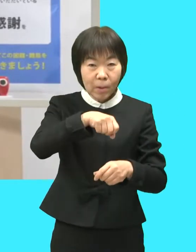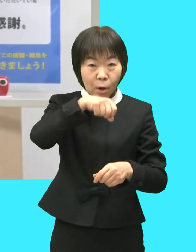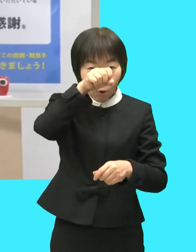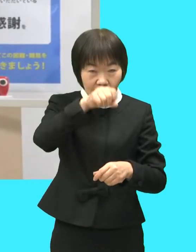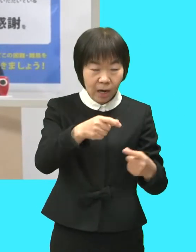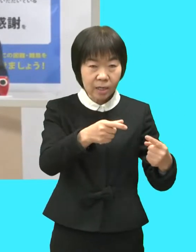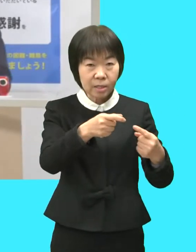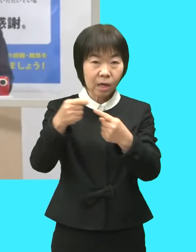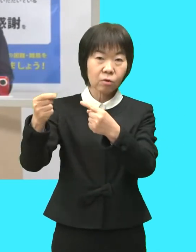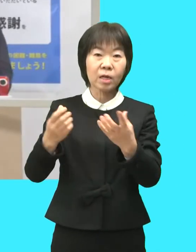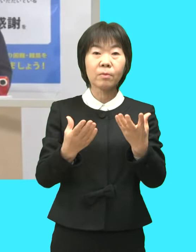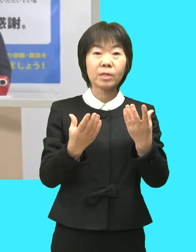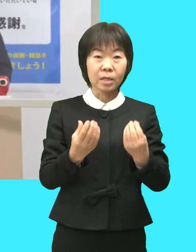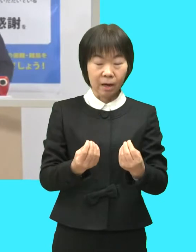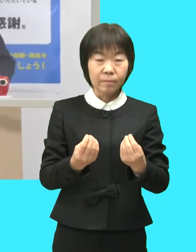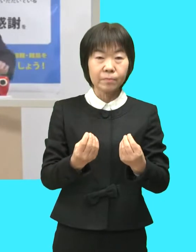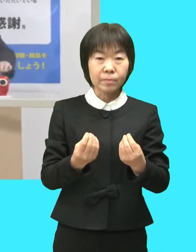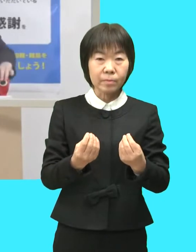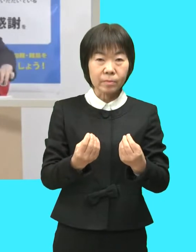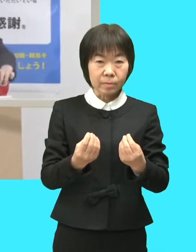されました。